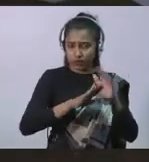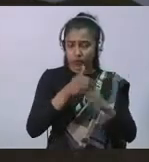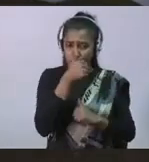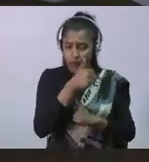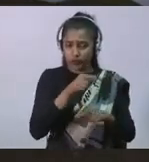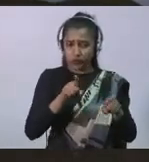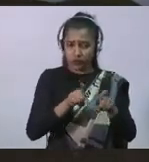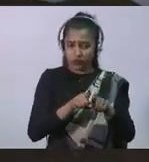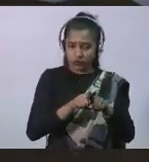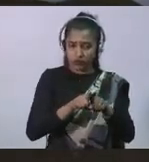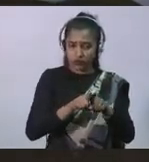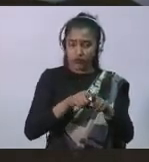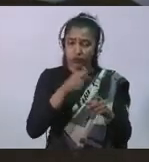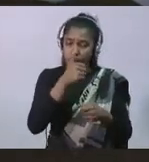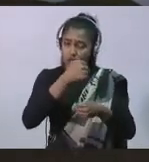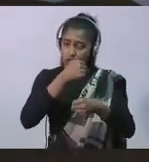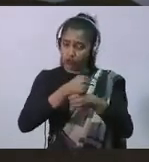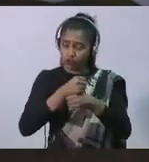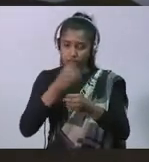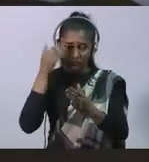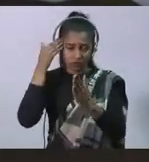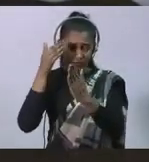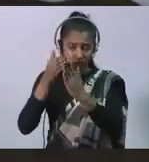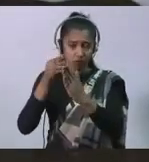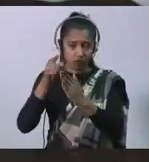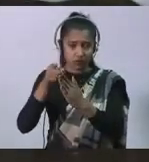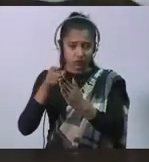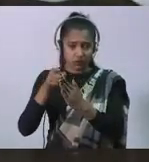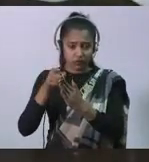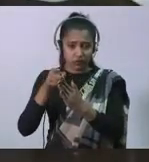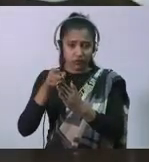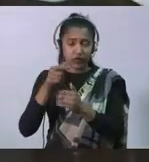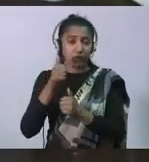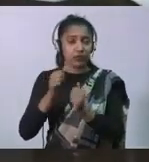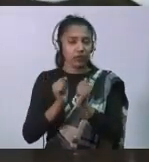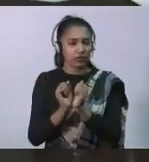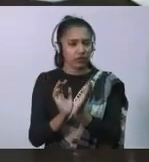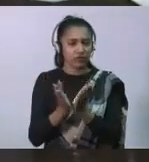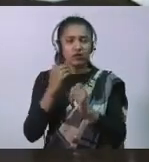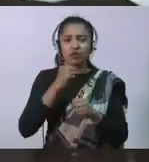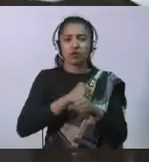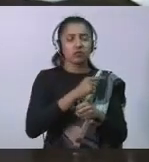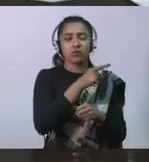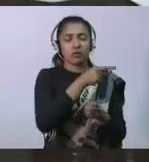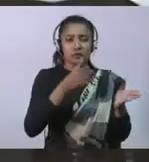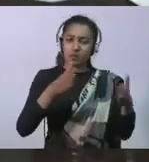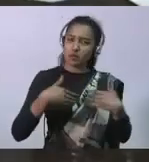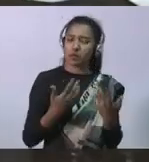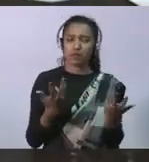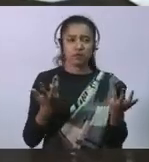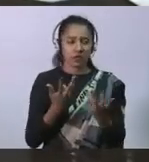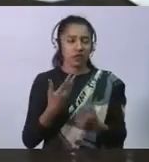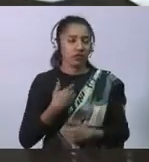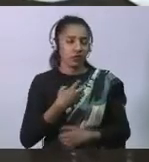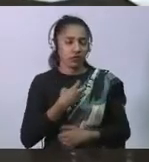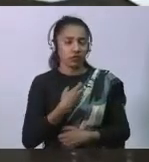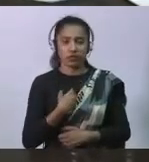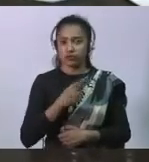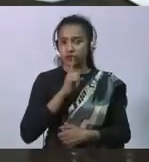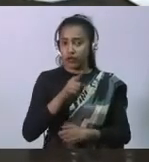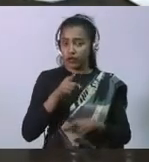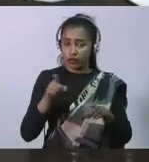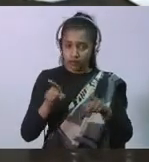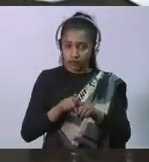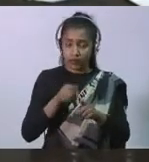යෝජනා ක්‍රියාවට නැංවීමට ආණ්ඩුව තවමත් අපෝසත් වී ඇති බව කනගාටුවෙන්වත් සඳහන් කරන්න කැමැතියි. ඒ